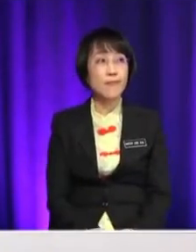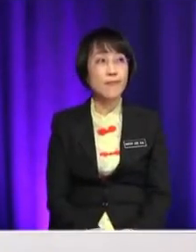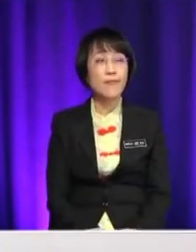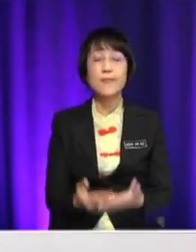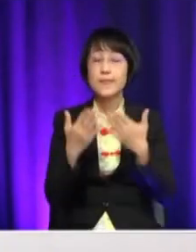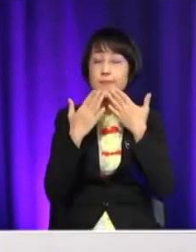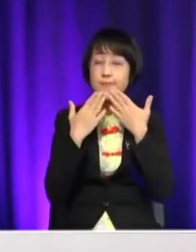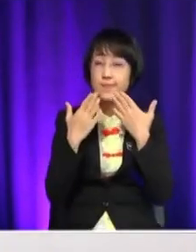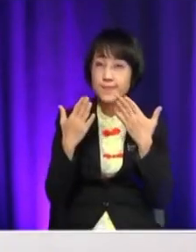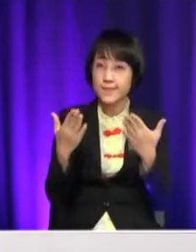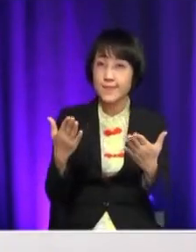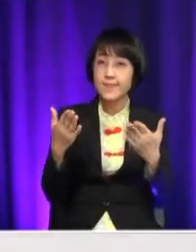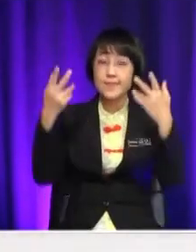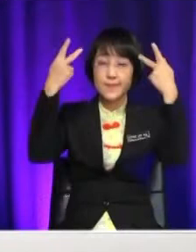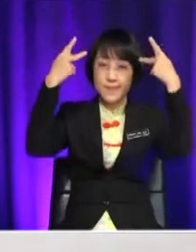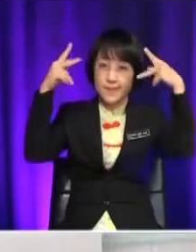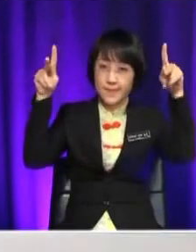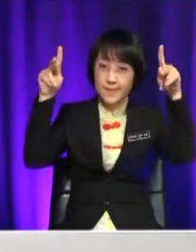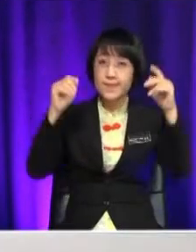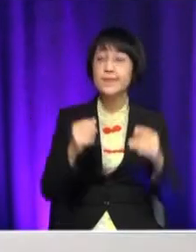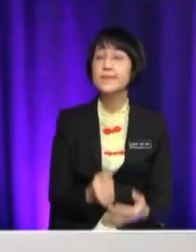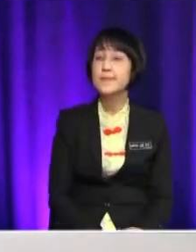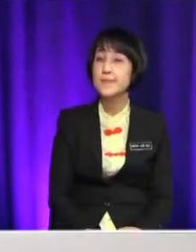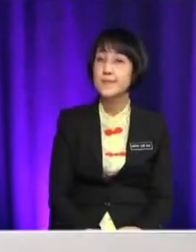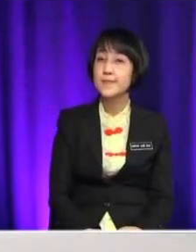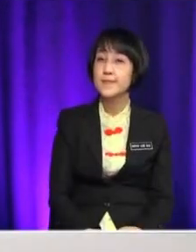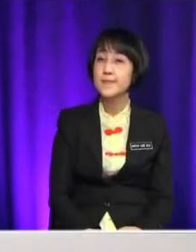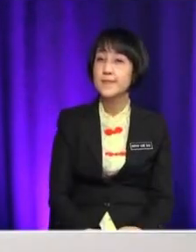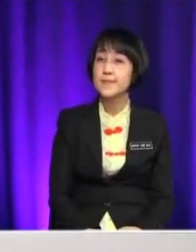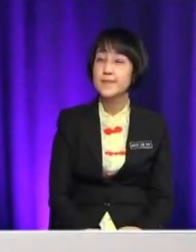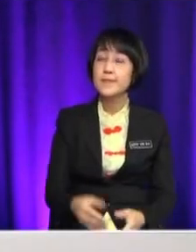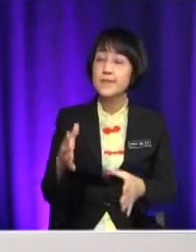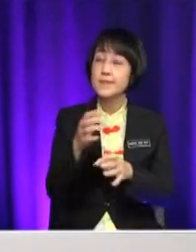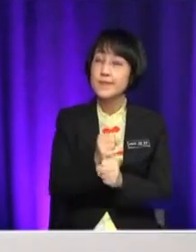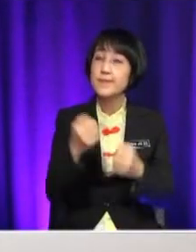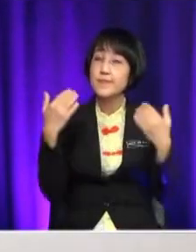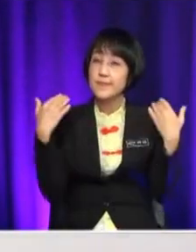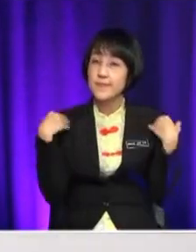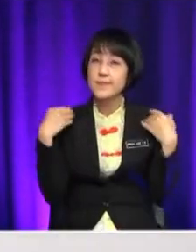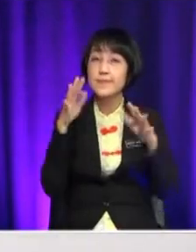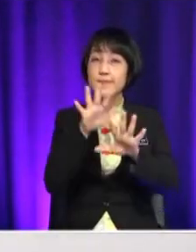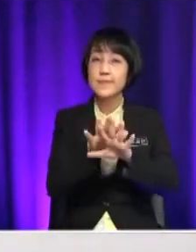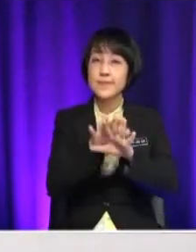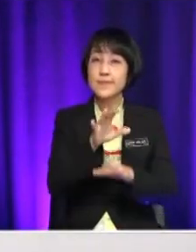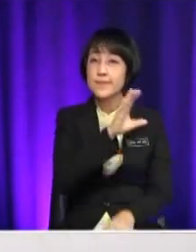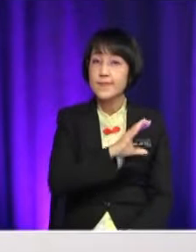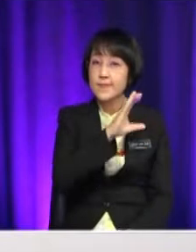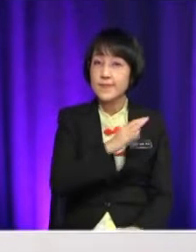Terima kasih diucapkan kepada Saudari Pengerusi. Terdapat banyak ciri-ciri pelancongan hijau. Antaranya